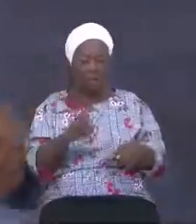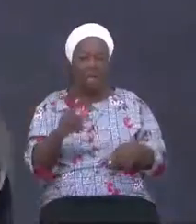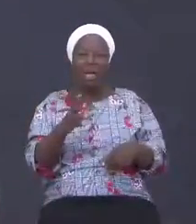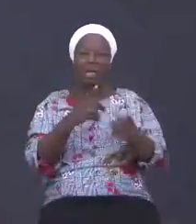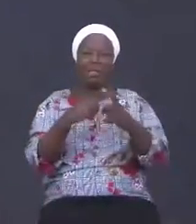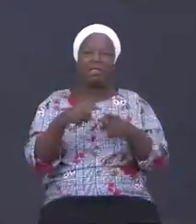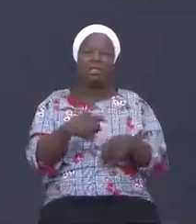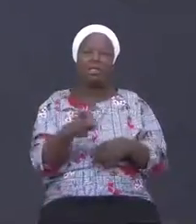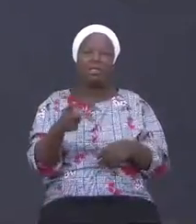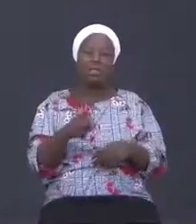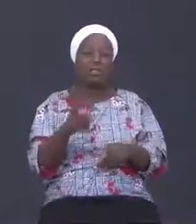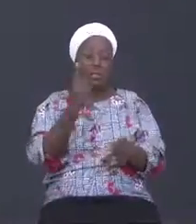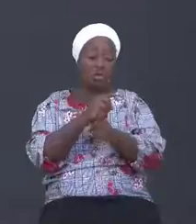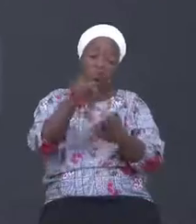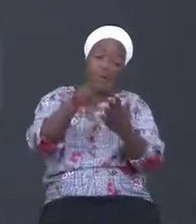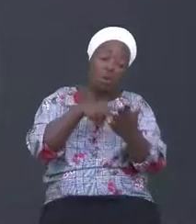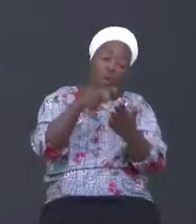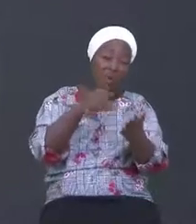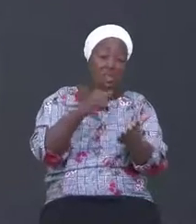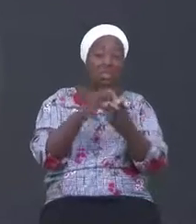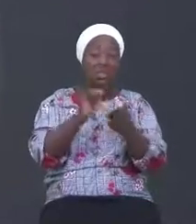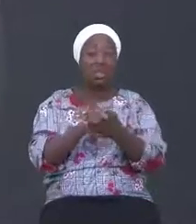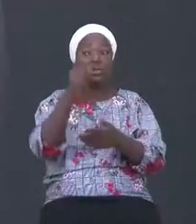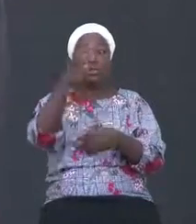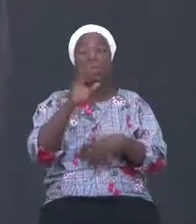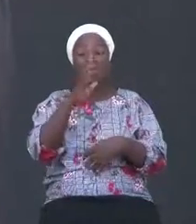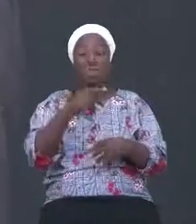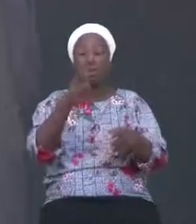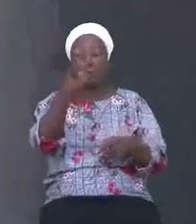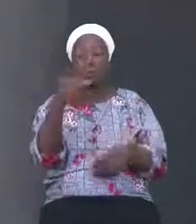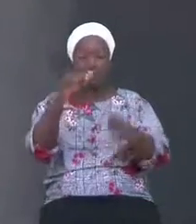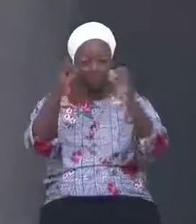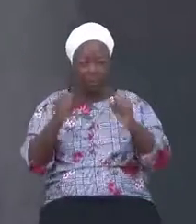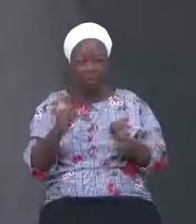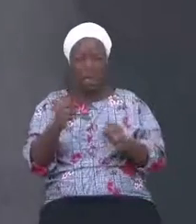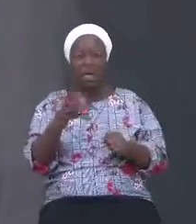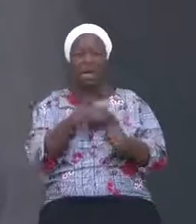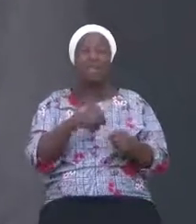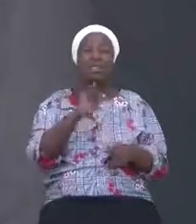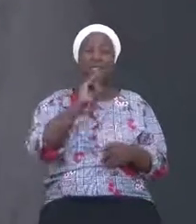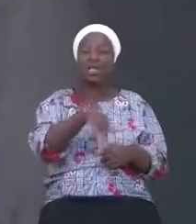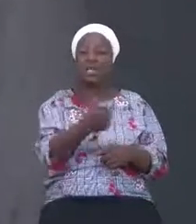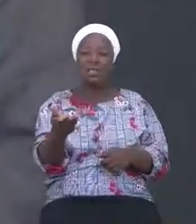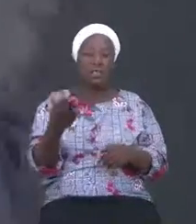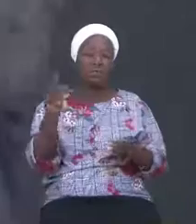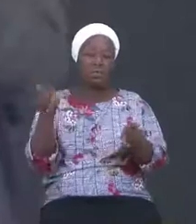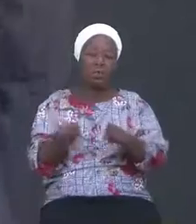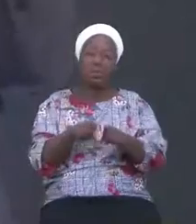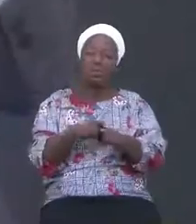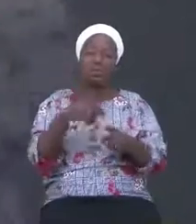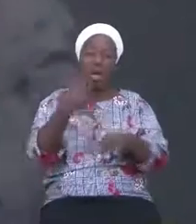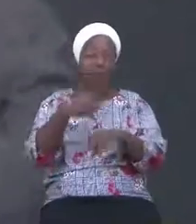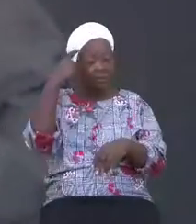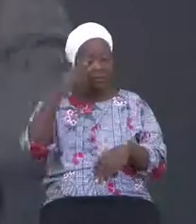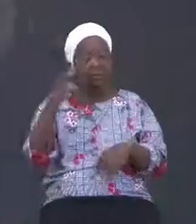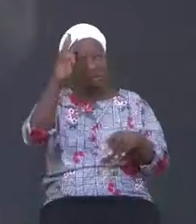Alors ils ont lu, oh Dieu est le Dieu de puissance. Est-ce qu'il y a quelque chose qui soit difficile pour Dieu? Et ils